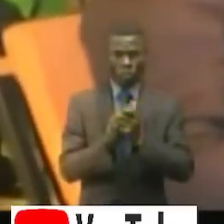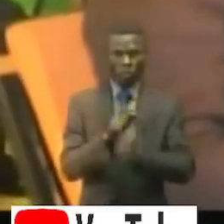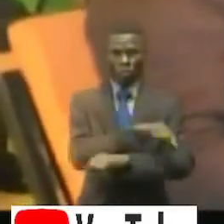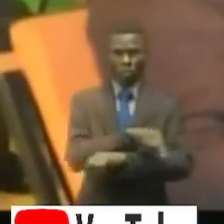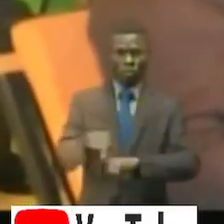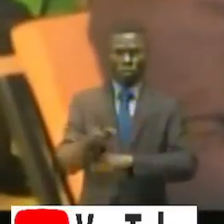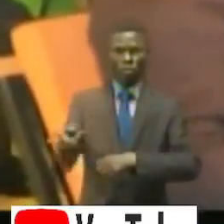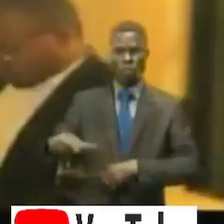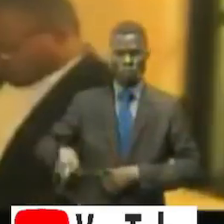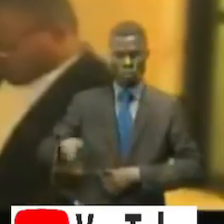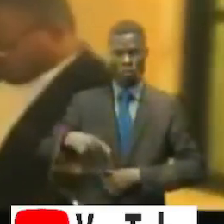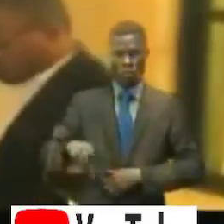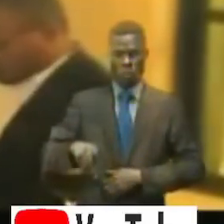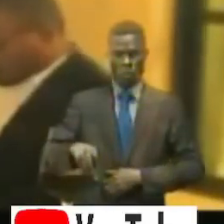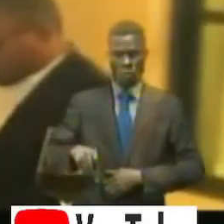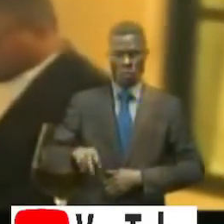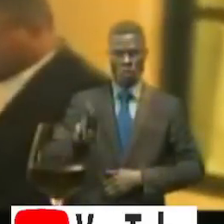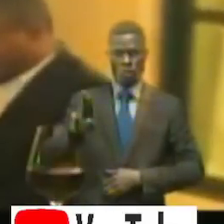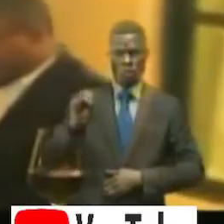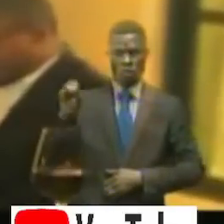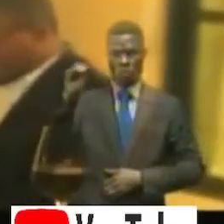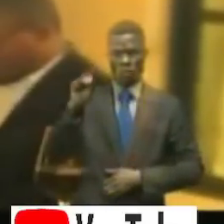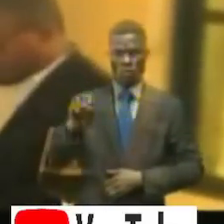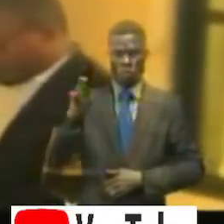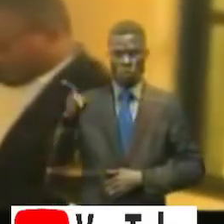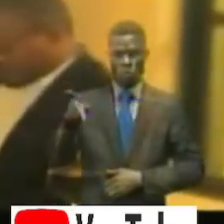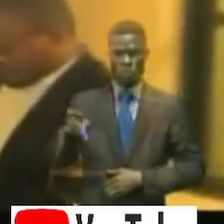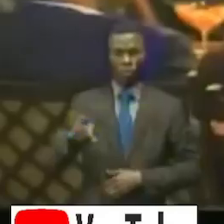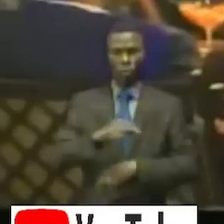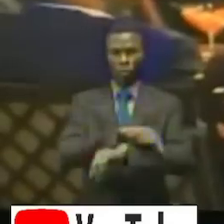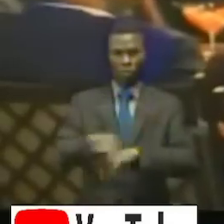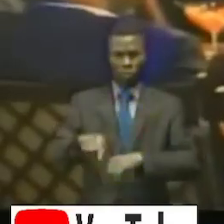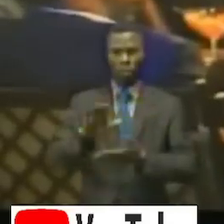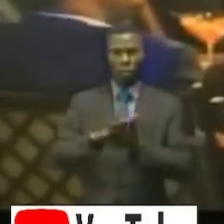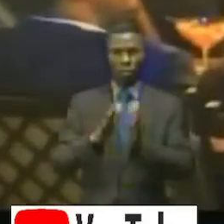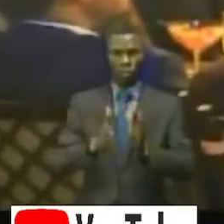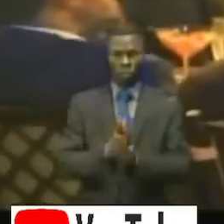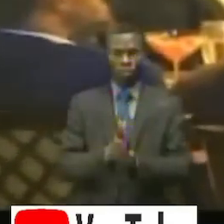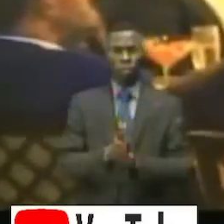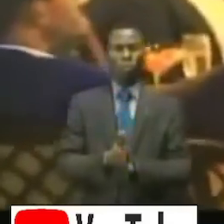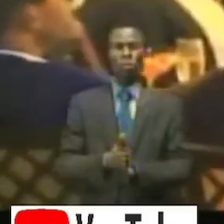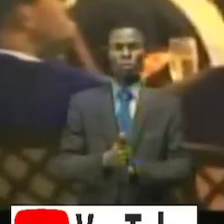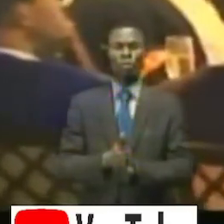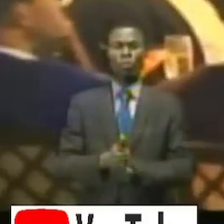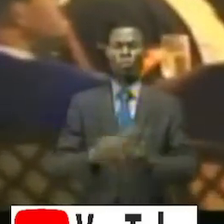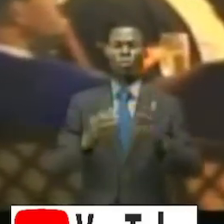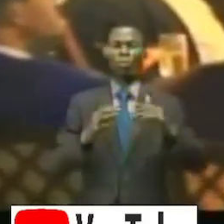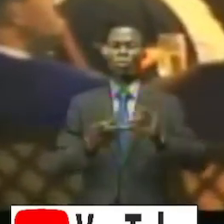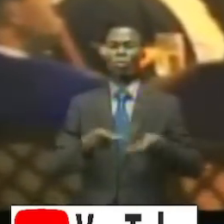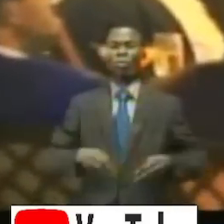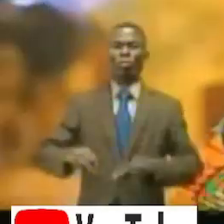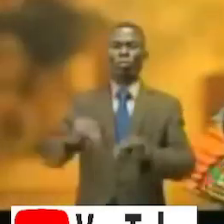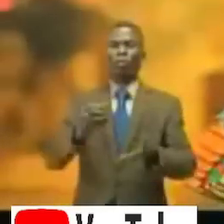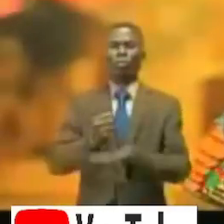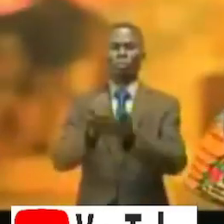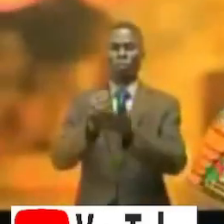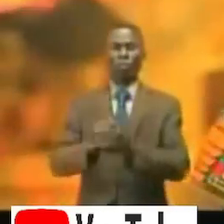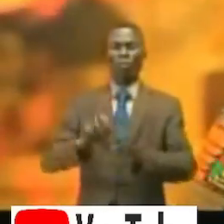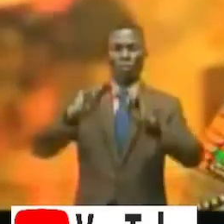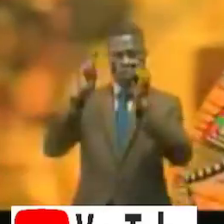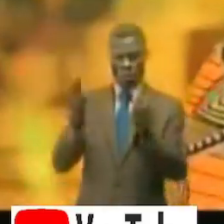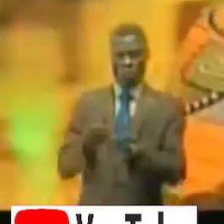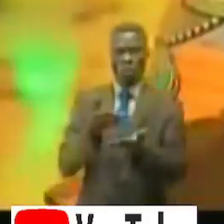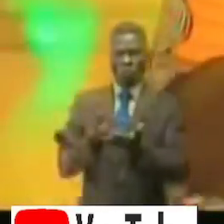direction provinciale de l'ARSP sur place. Cette direction deviendra ainsi l'interface qui permettra à l'ARSP